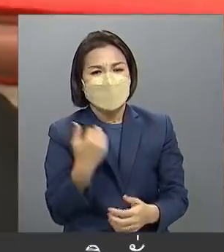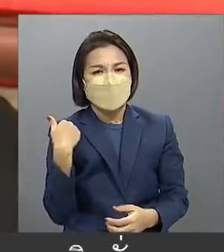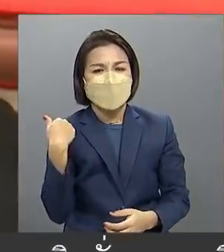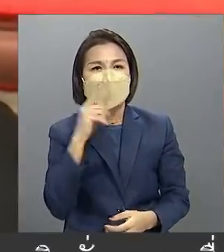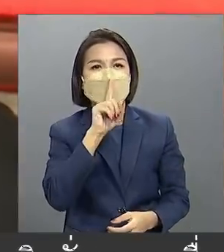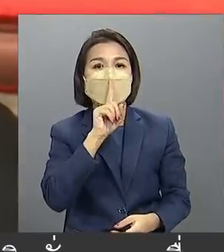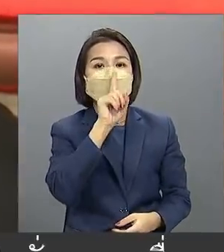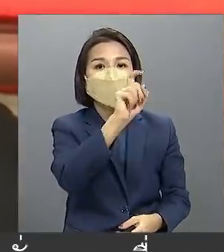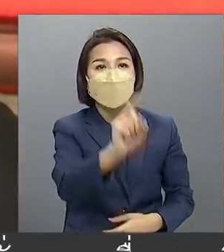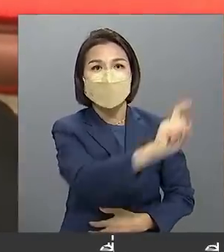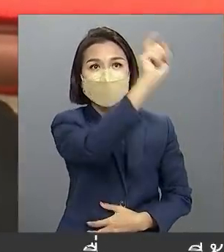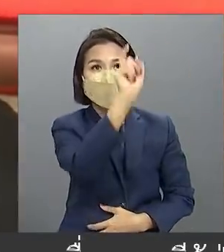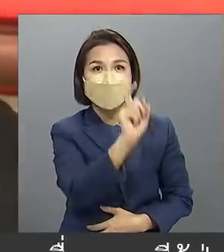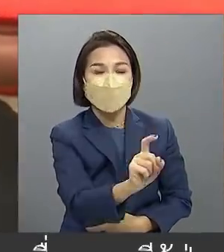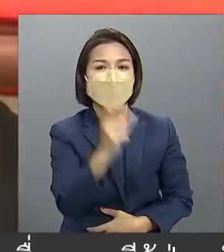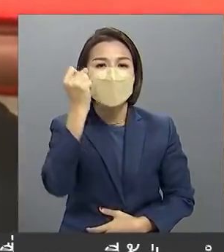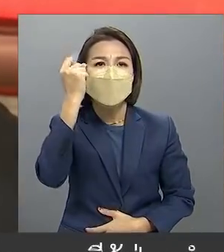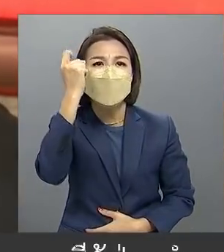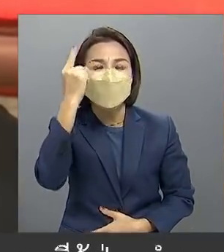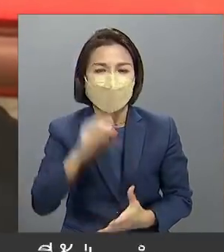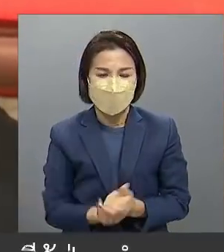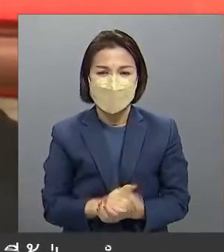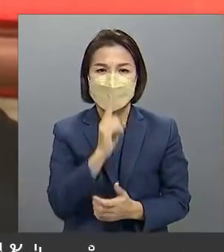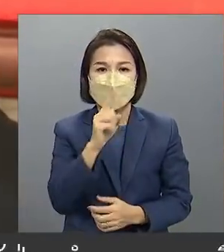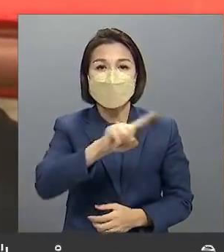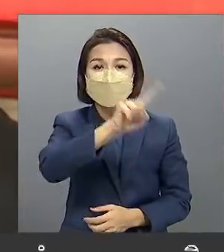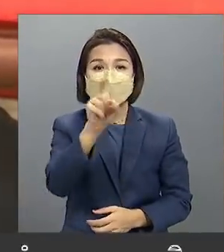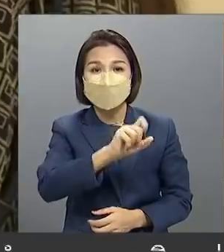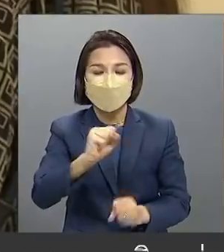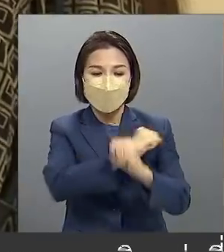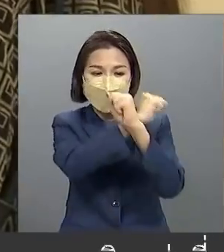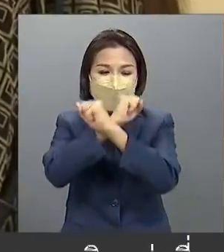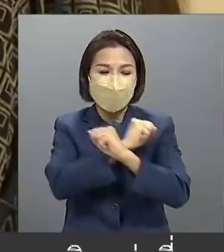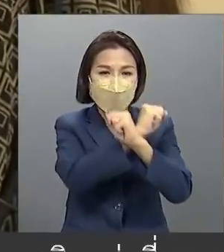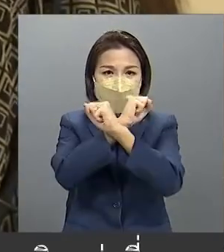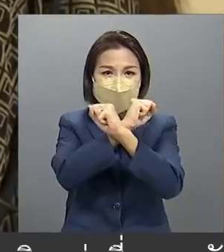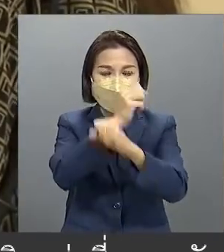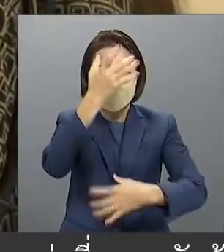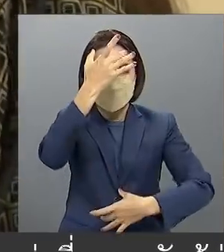ำปลอบประโลมว่าซิโนแวคป้องกันการป่วยหนักได้คือโอเคเรื่อง